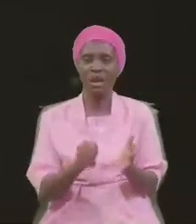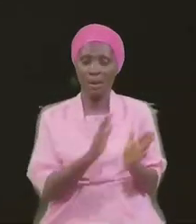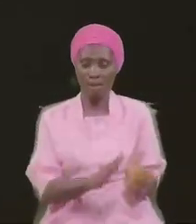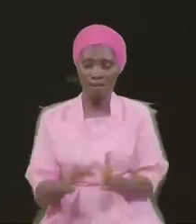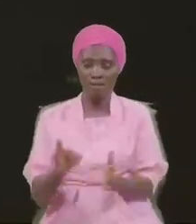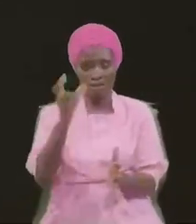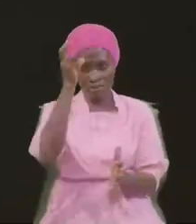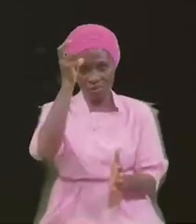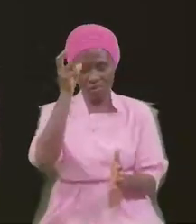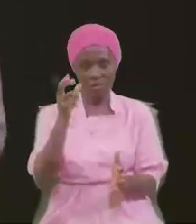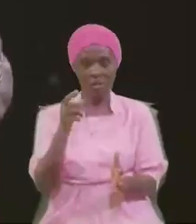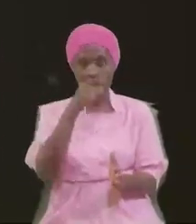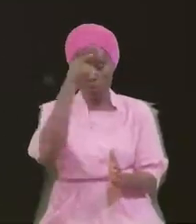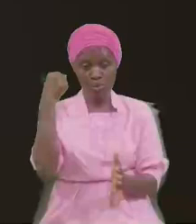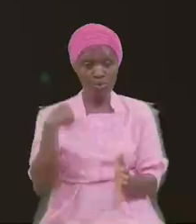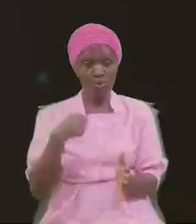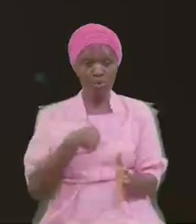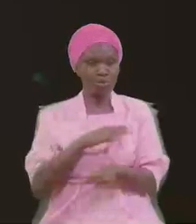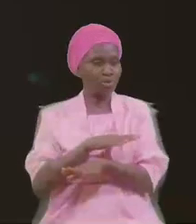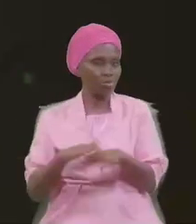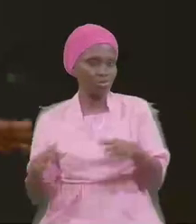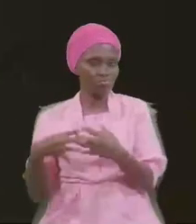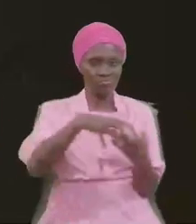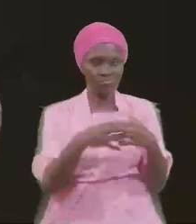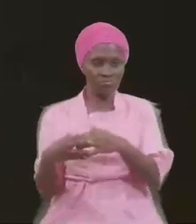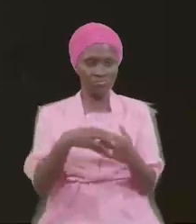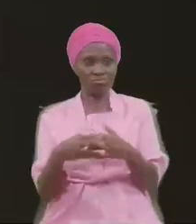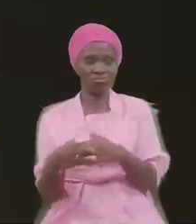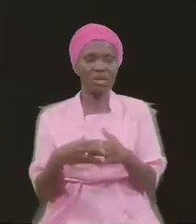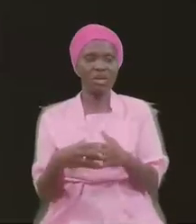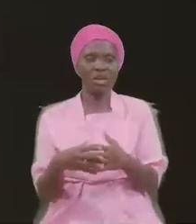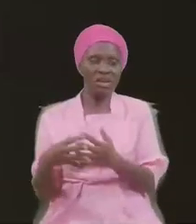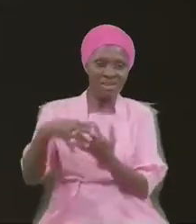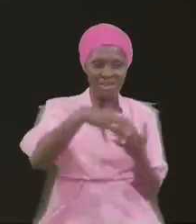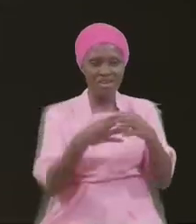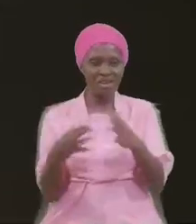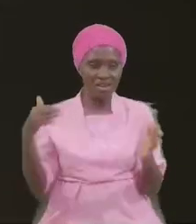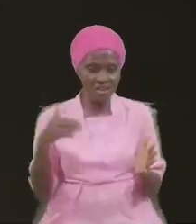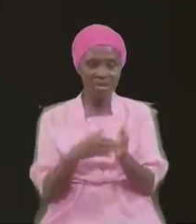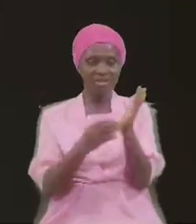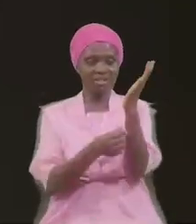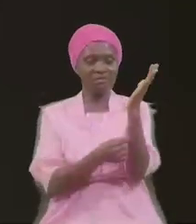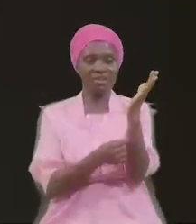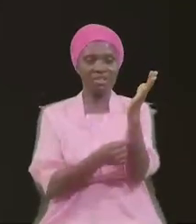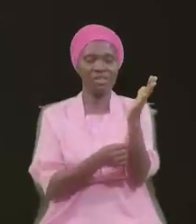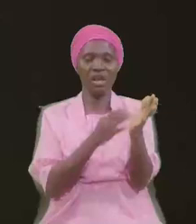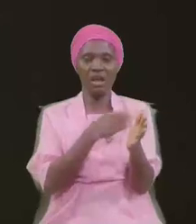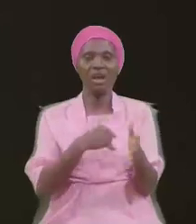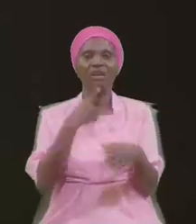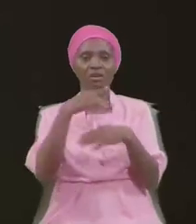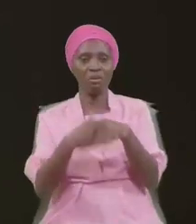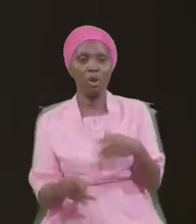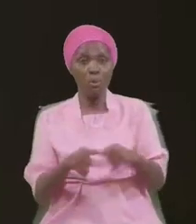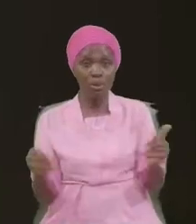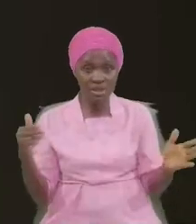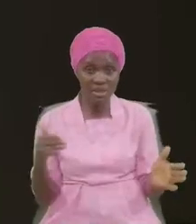Et par sa force toute puissance, revêtez-vous de toutes les armes de Dieu afin de pouvoir tenir ferme contre les ruses du diable. Car nous n'avons